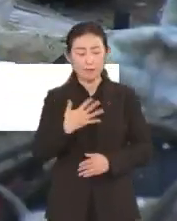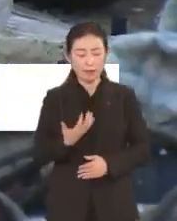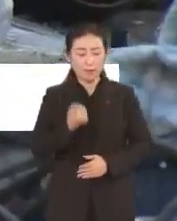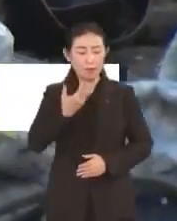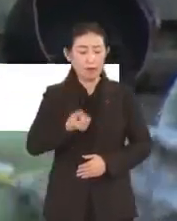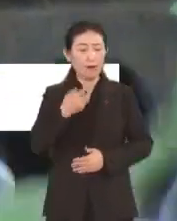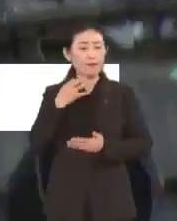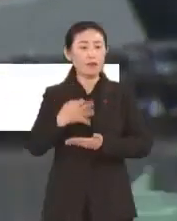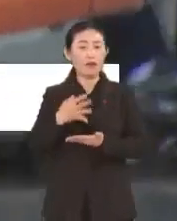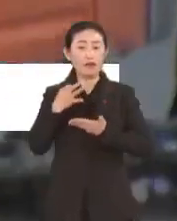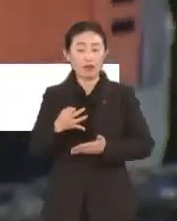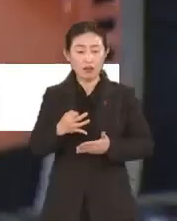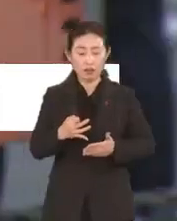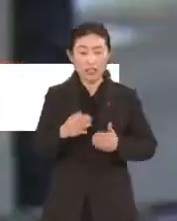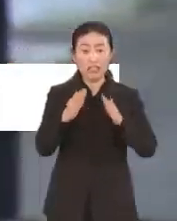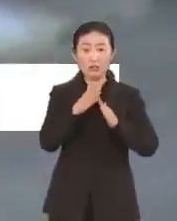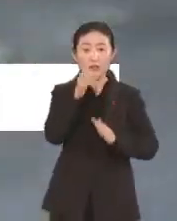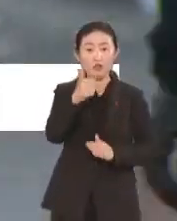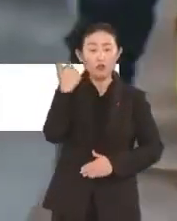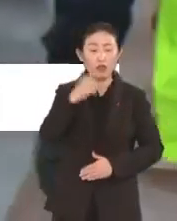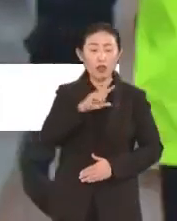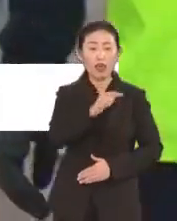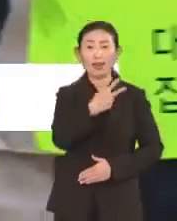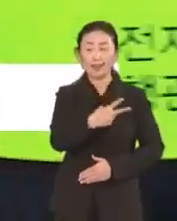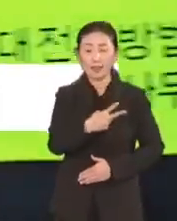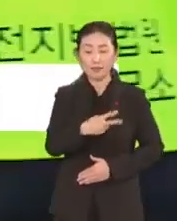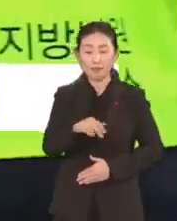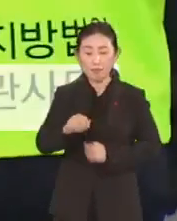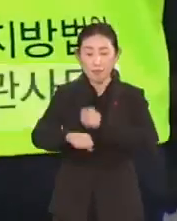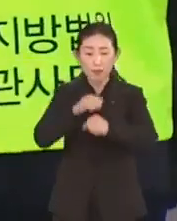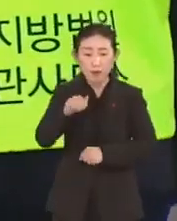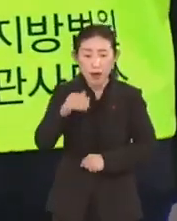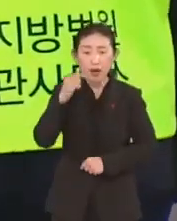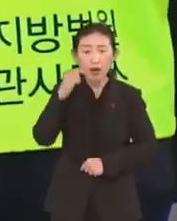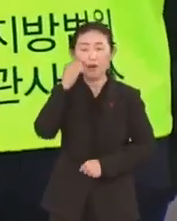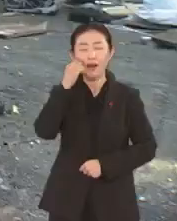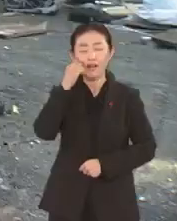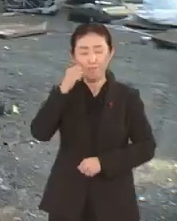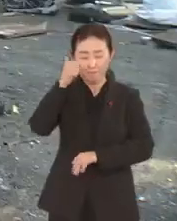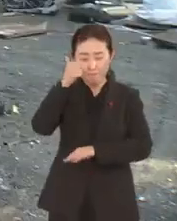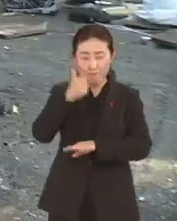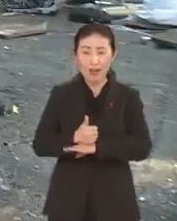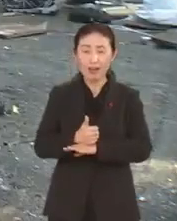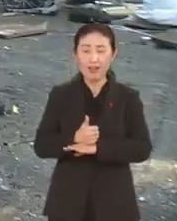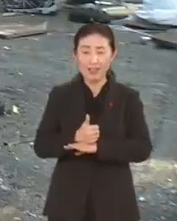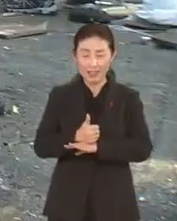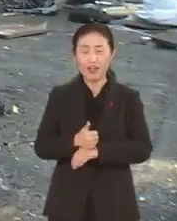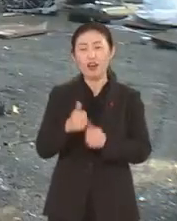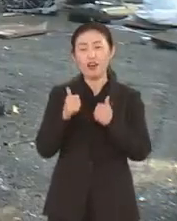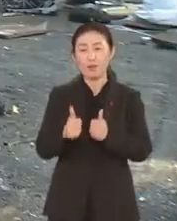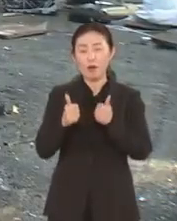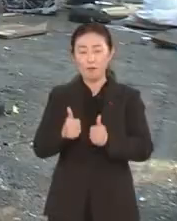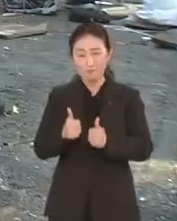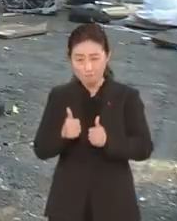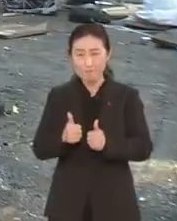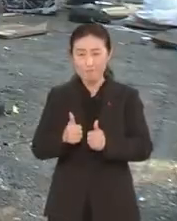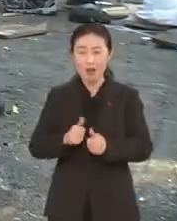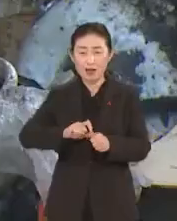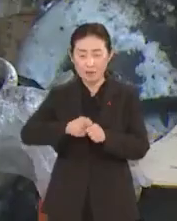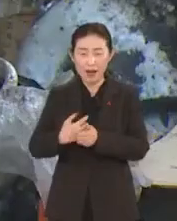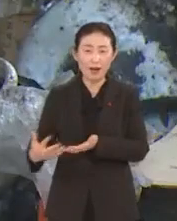재산이라고 주장해 집주인인 LH도 치우지 못하다 결국 법원이 강제 집행을 하게 된 겁니다. 쓰레기 양만